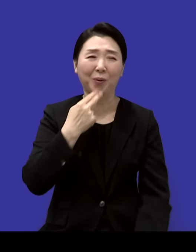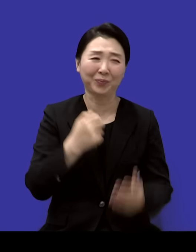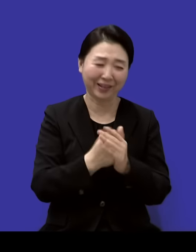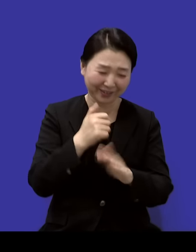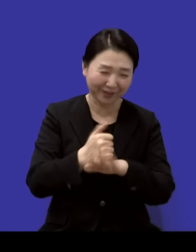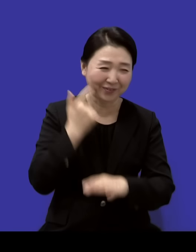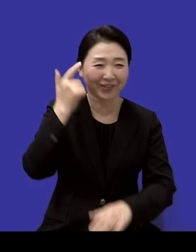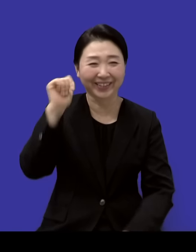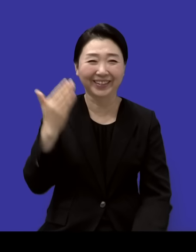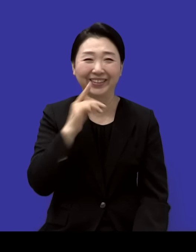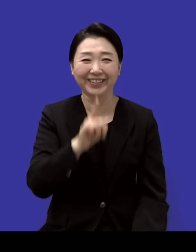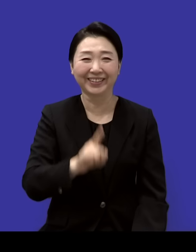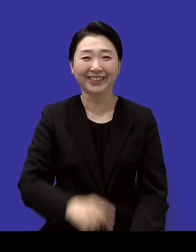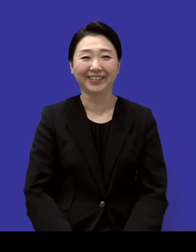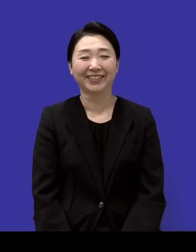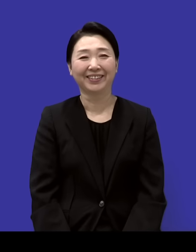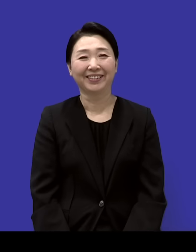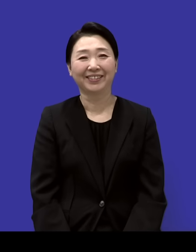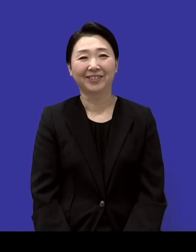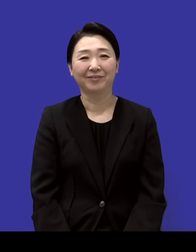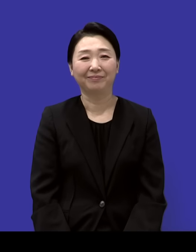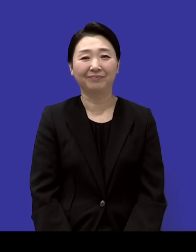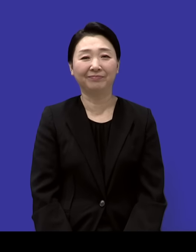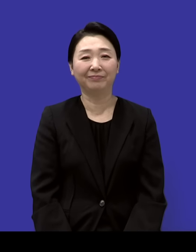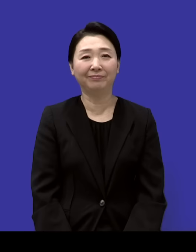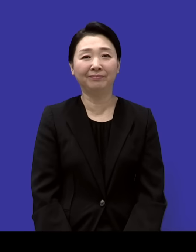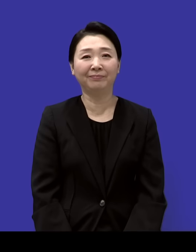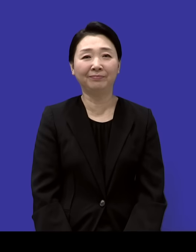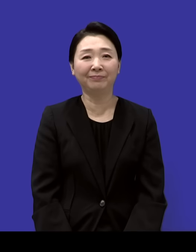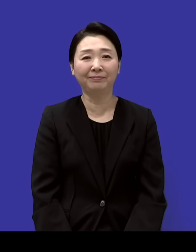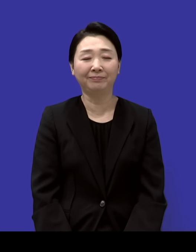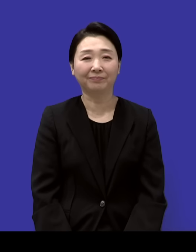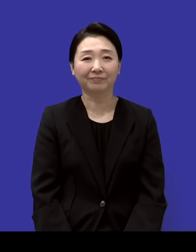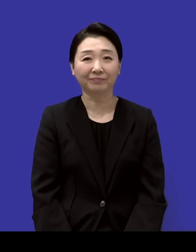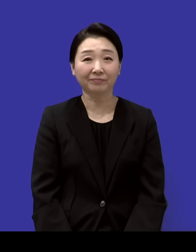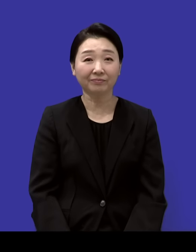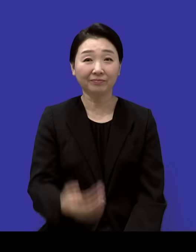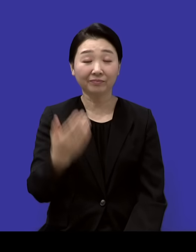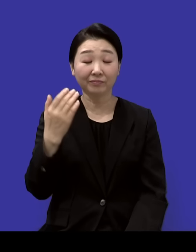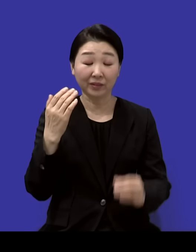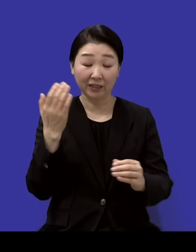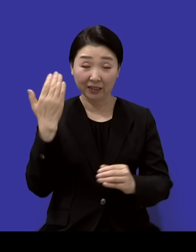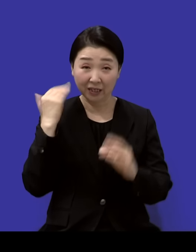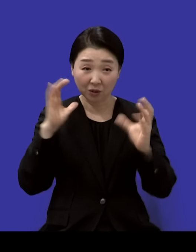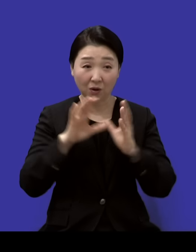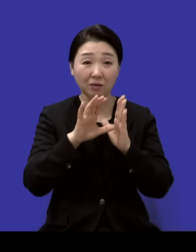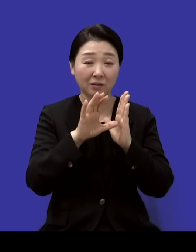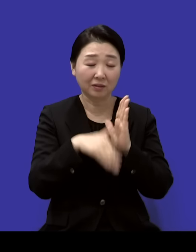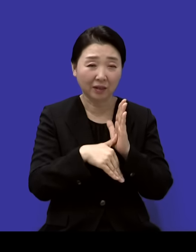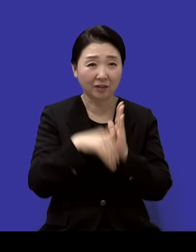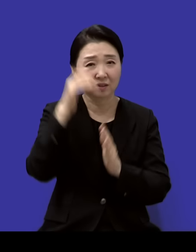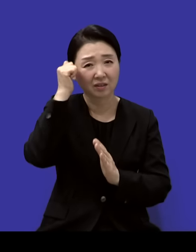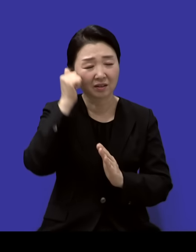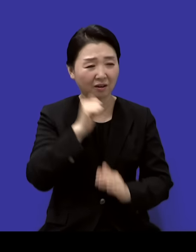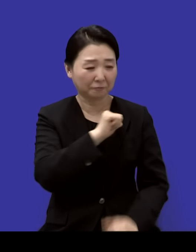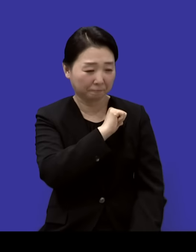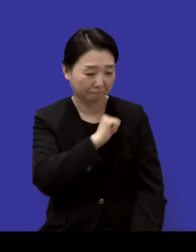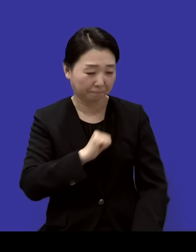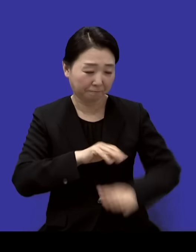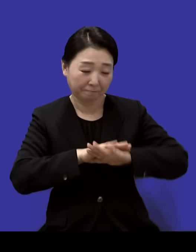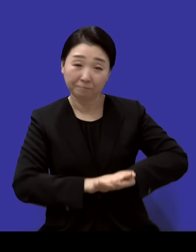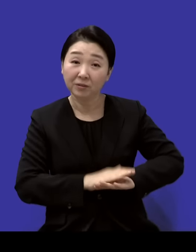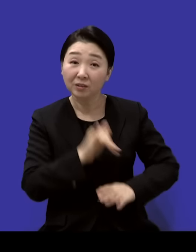아이고. 예. 아니 근데 그때는 조금 더 꾹꾹 눌러놨던 그런 감정들이나 기억들이 있었을까요?